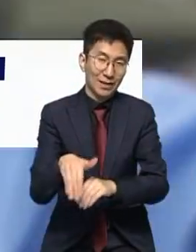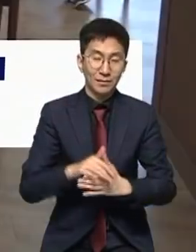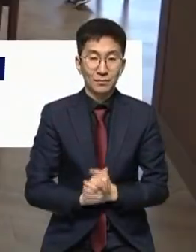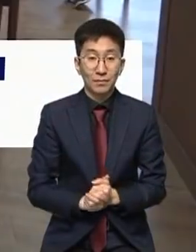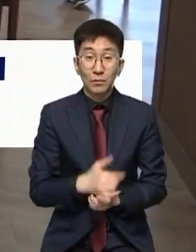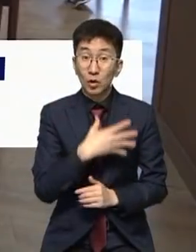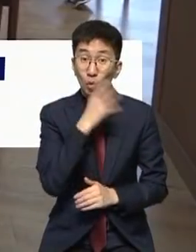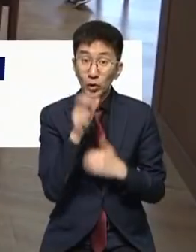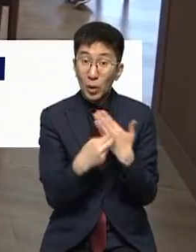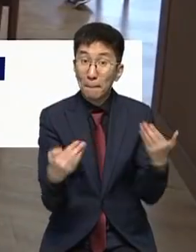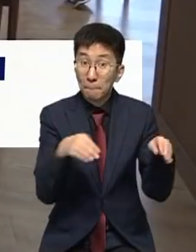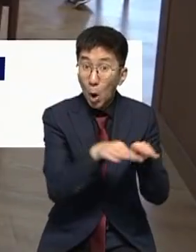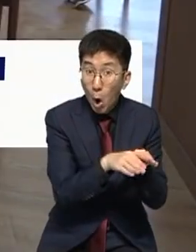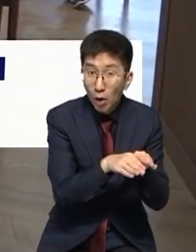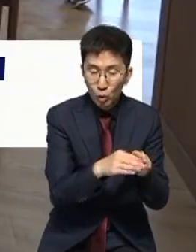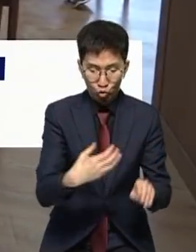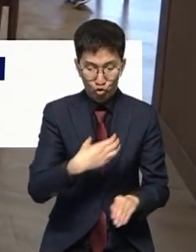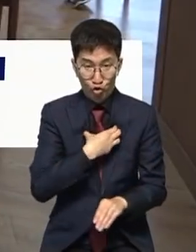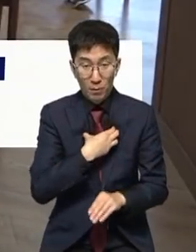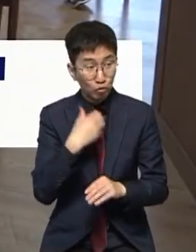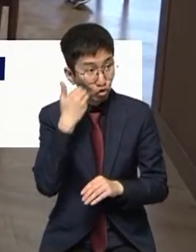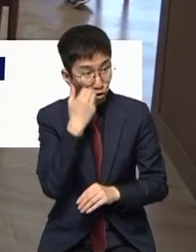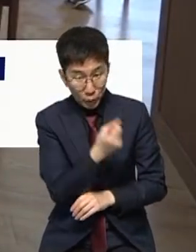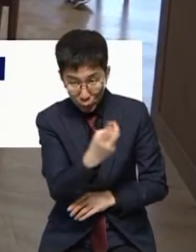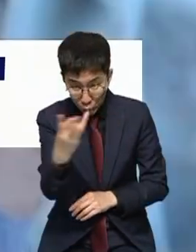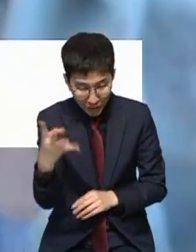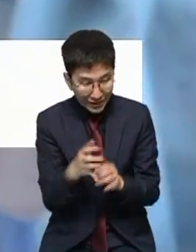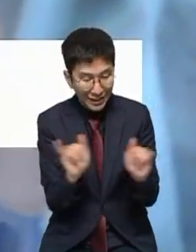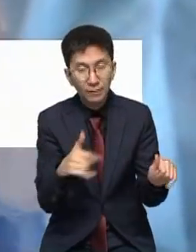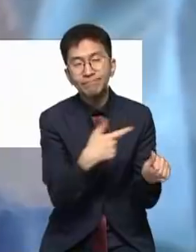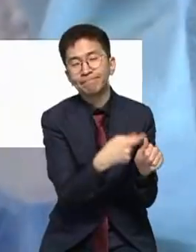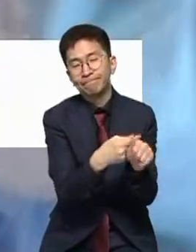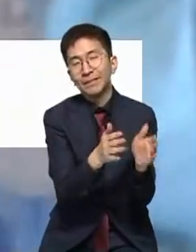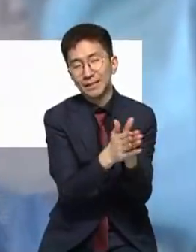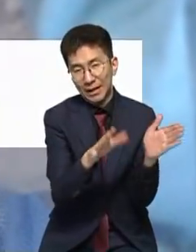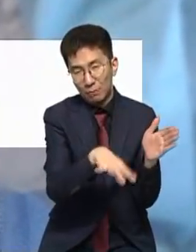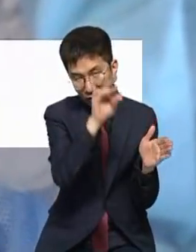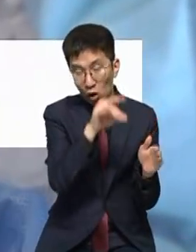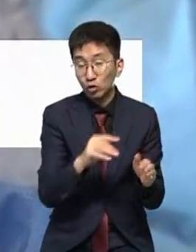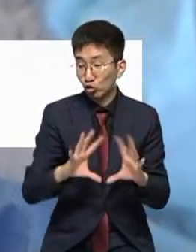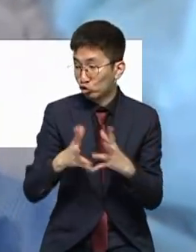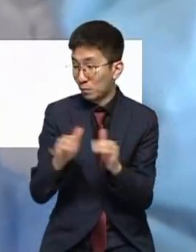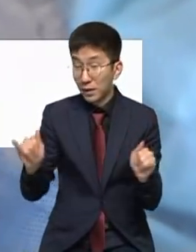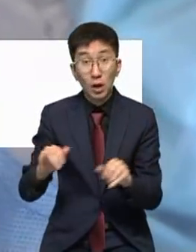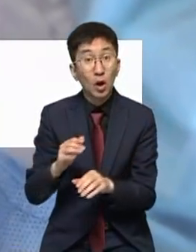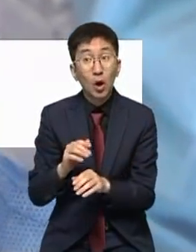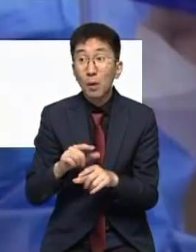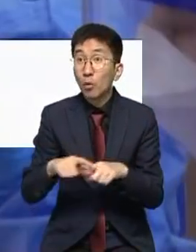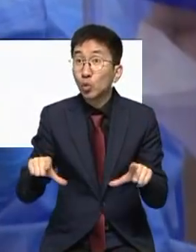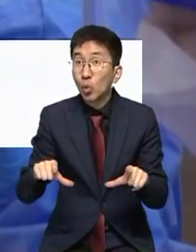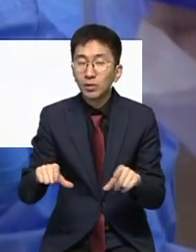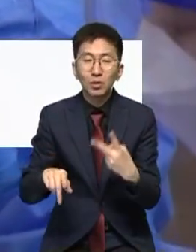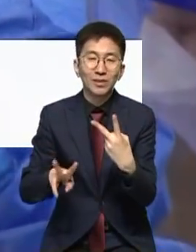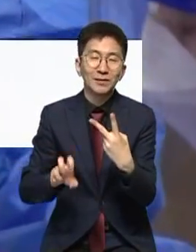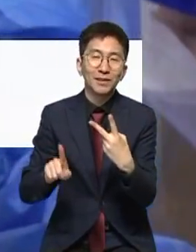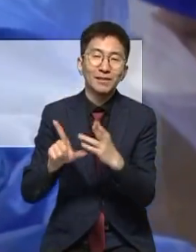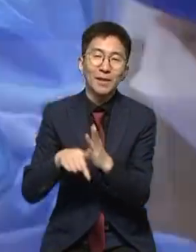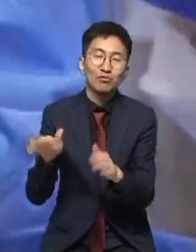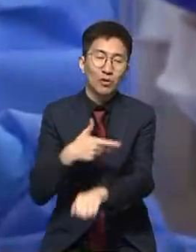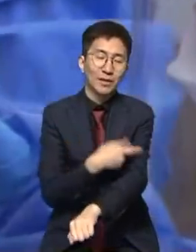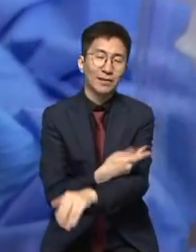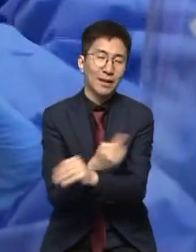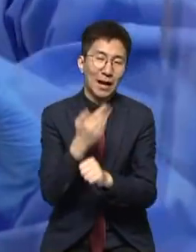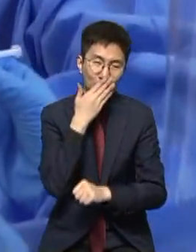요양 병원과 시설 내 고위험 군이 먼저 접종을 시작하고 일반 국민도 오는 21일부터 예약할 수 있습니다